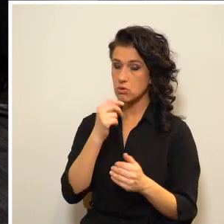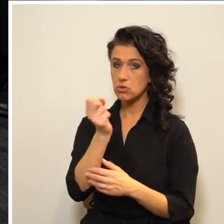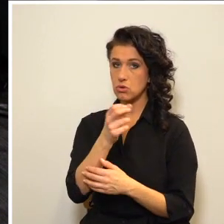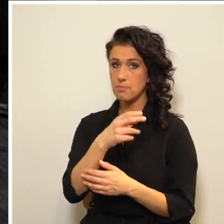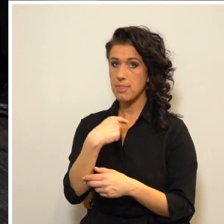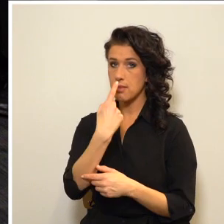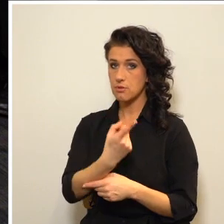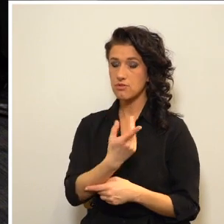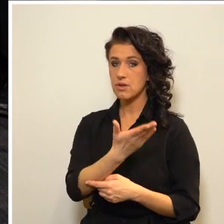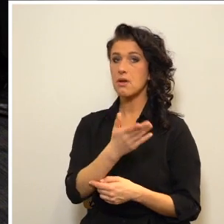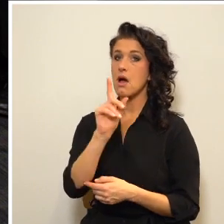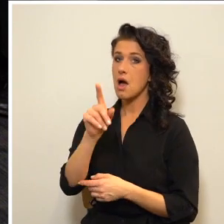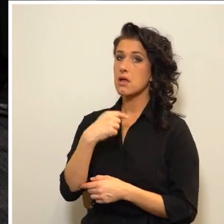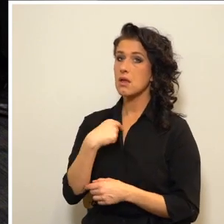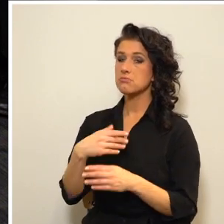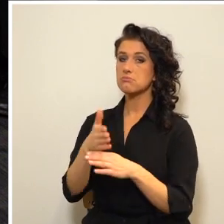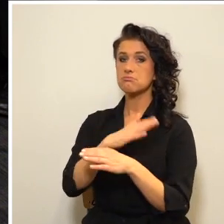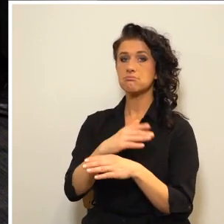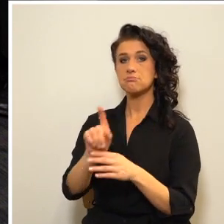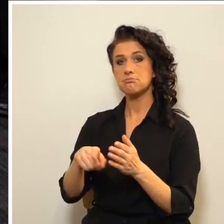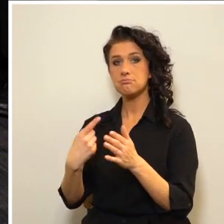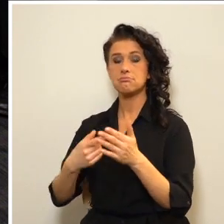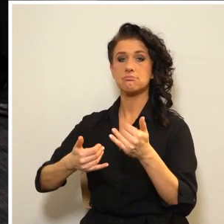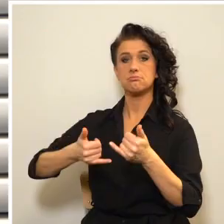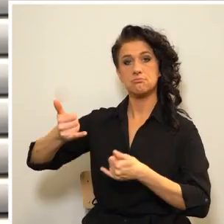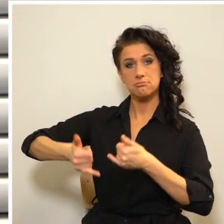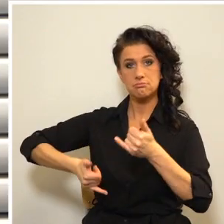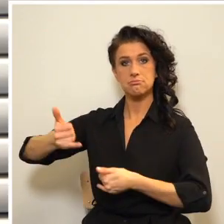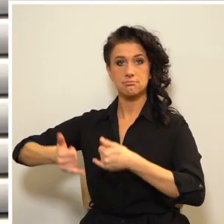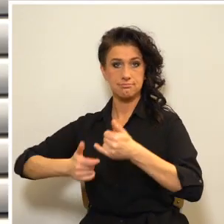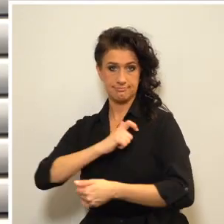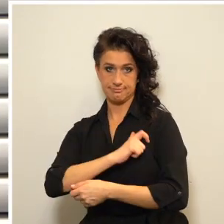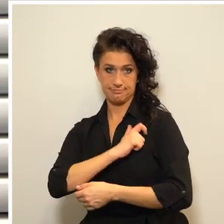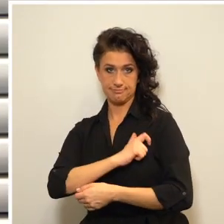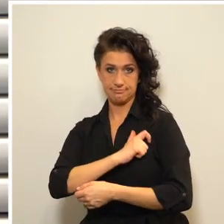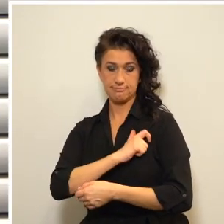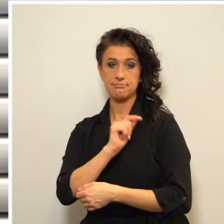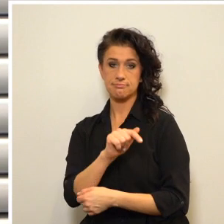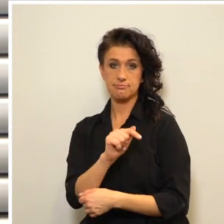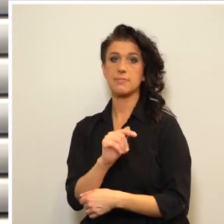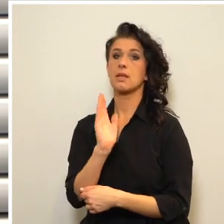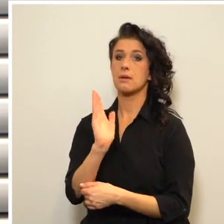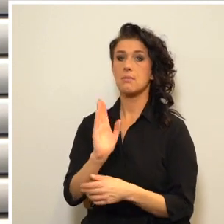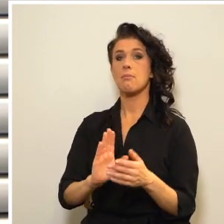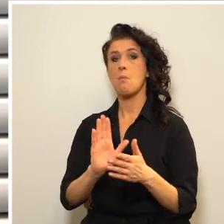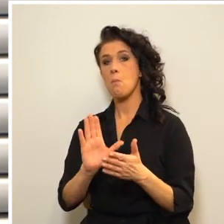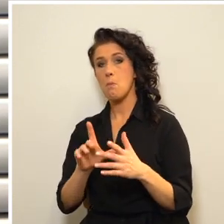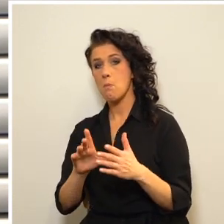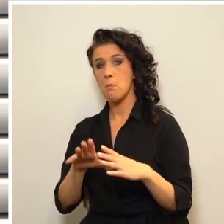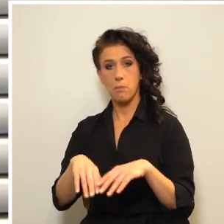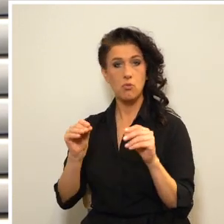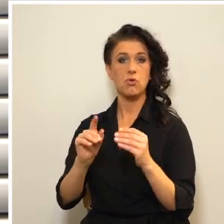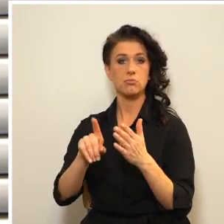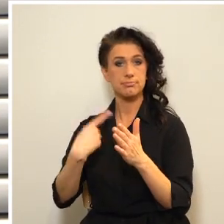skomentować ale ja przed pierwszymi przeszczepami sercach które już zaczęły być potem pionierskim przeszczepianiu